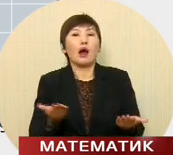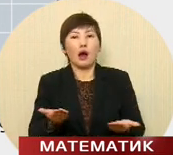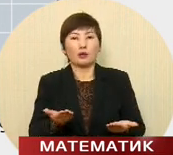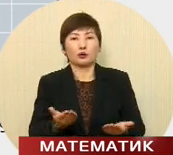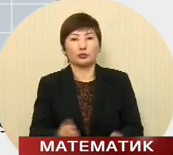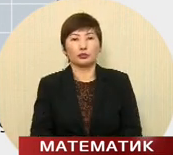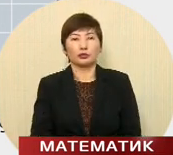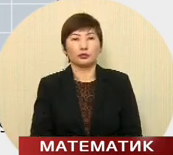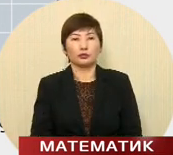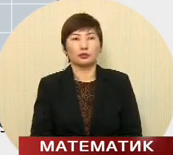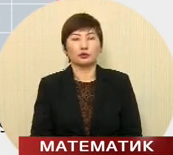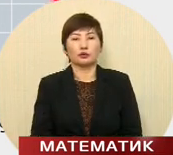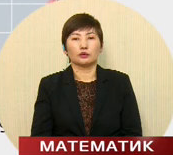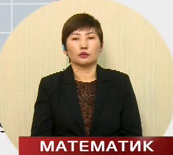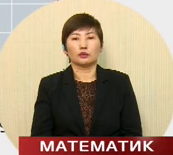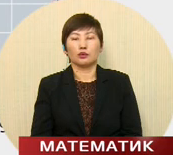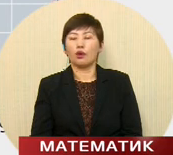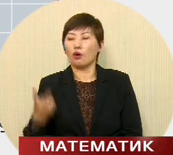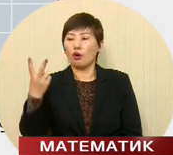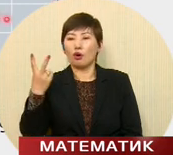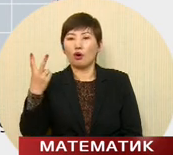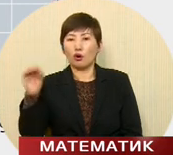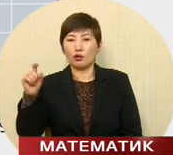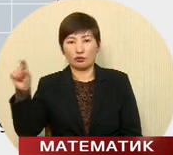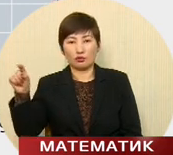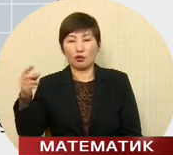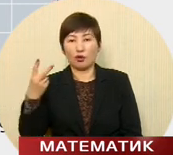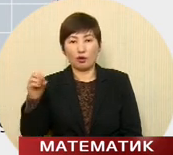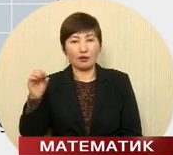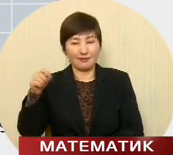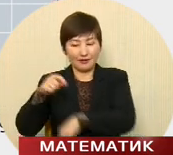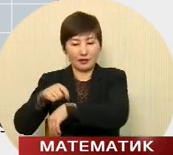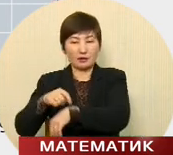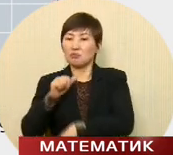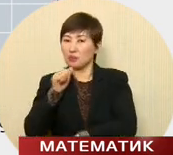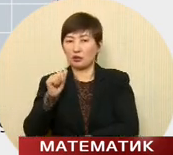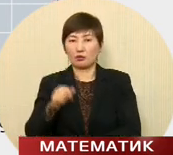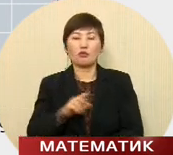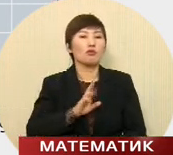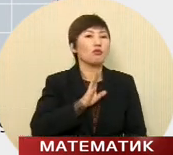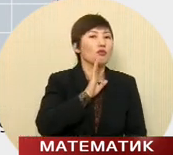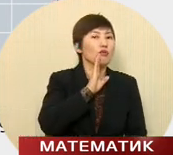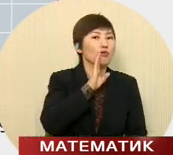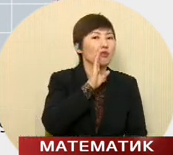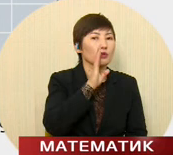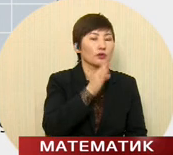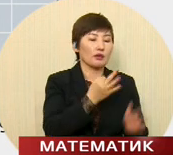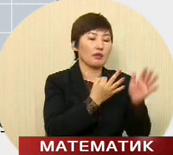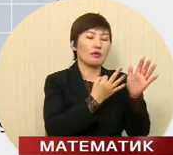цагт хамгийн сэрүүн үе маань бол хараахан биш байна. За ингээ харах юм бол өглөөний тэг 8 цагийн